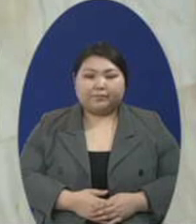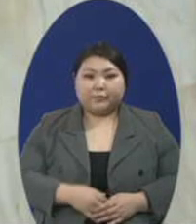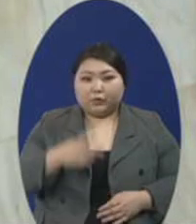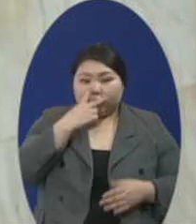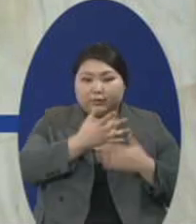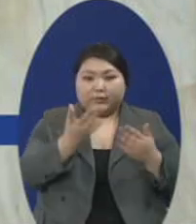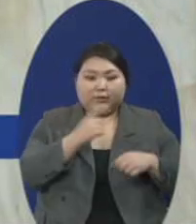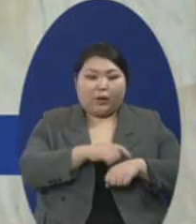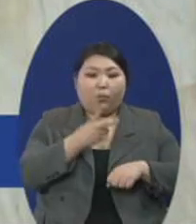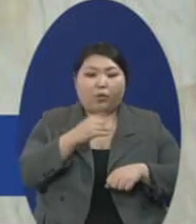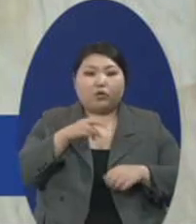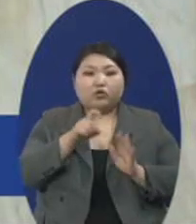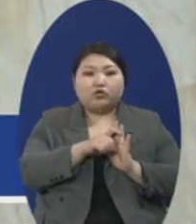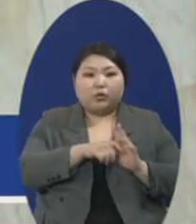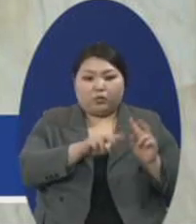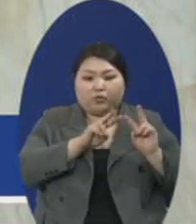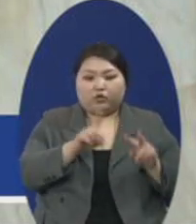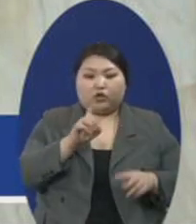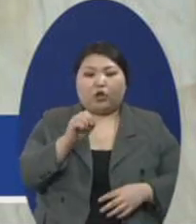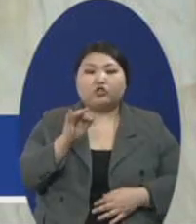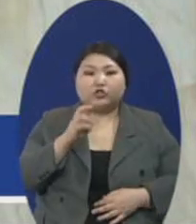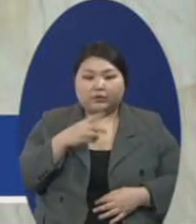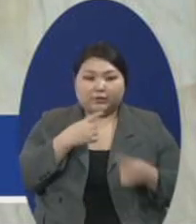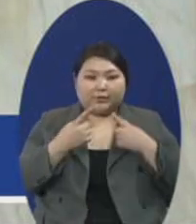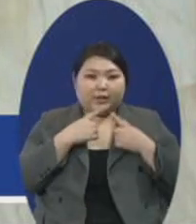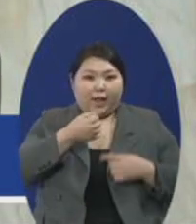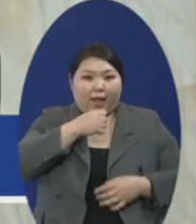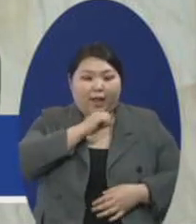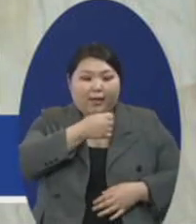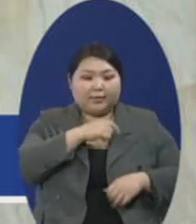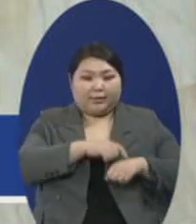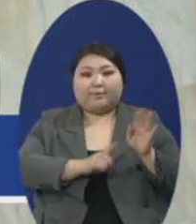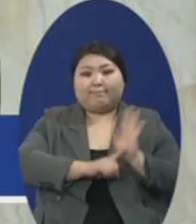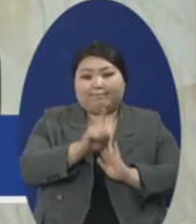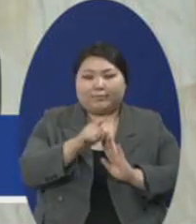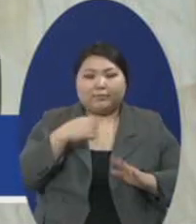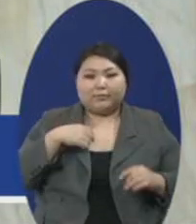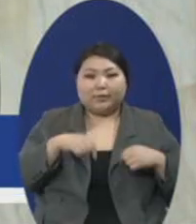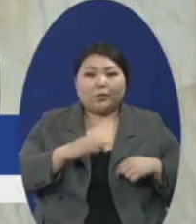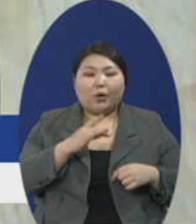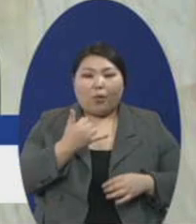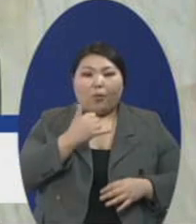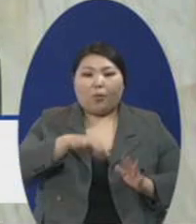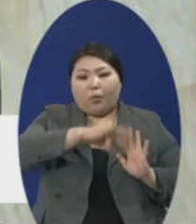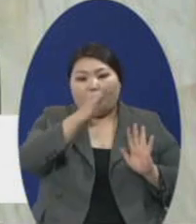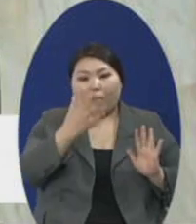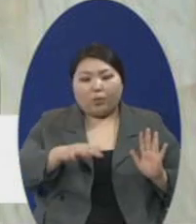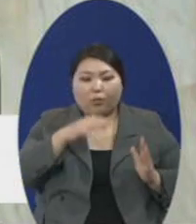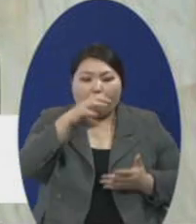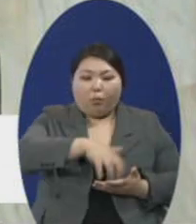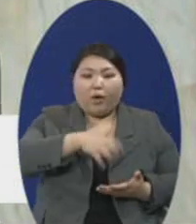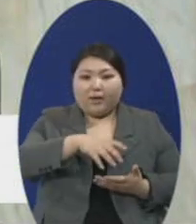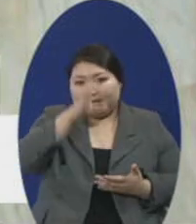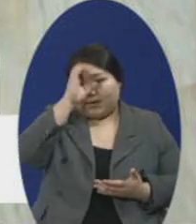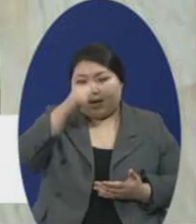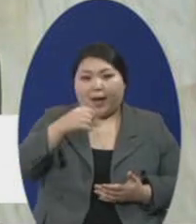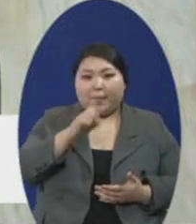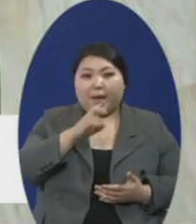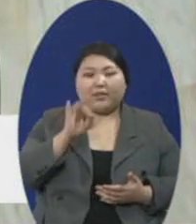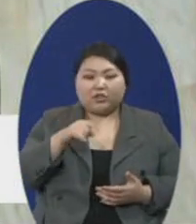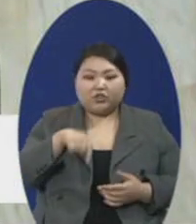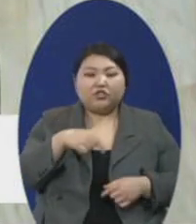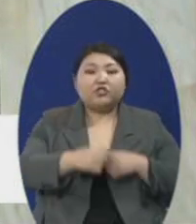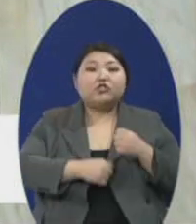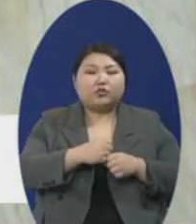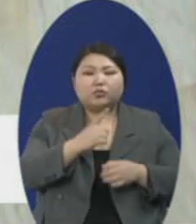Үзэгчтэй цагийн хүртэлтээр үргэлжлэн та бүхэн зочны ярилцсан цагаар бүгдэл боллоо. За бид энэ удаагийнхаа дугаархаа Улуурхан сайд Улаанбаатартай. Энэ жил одоо 100 жилийнхаа